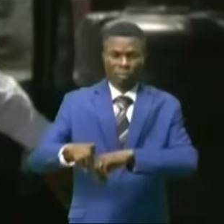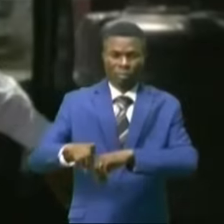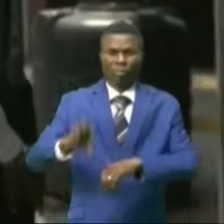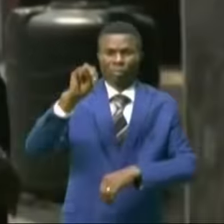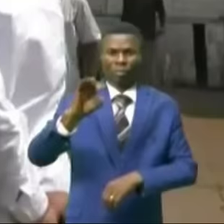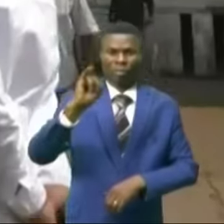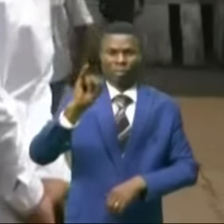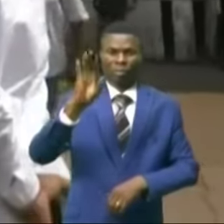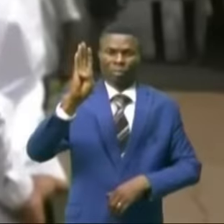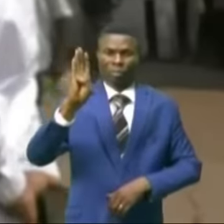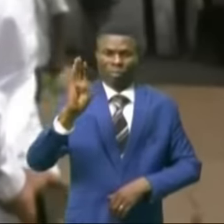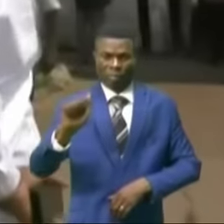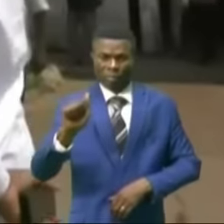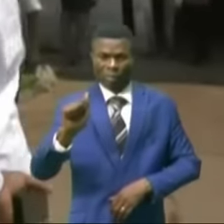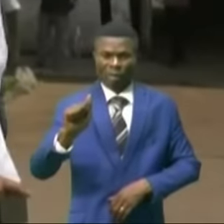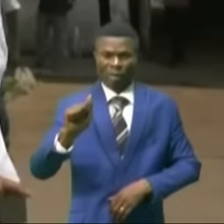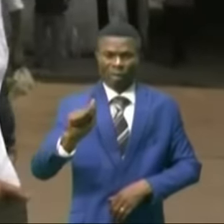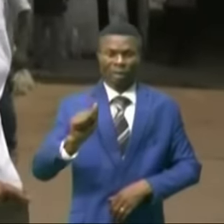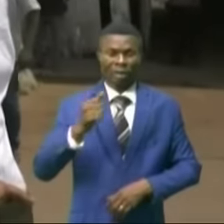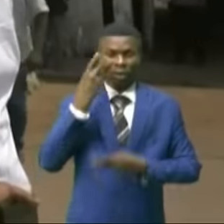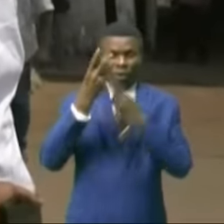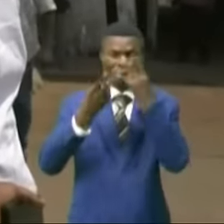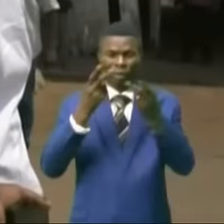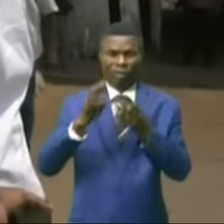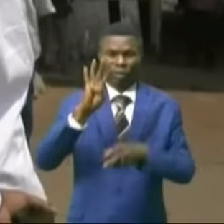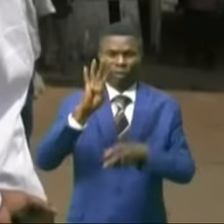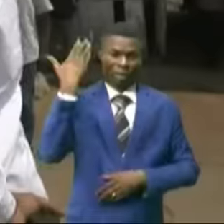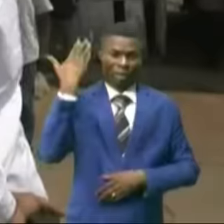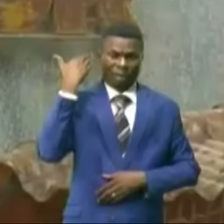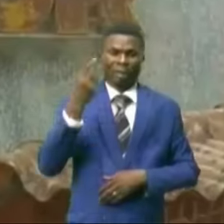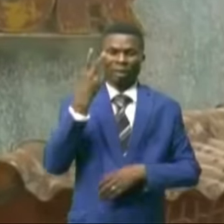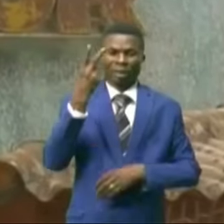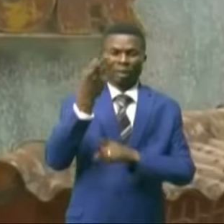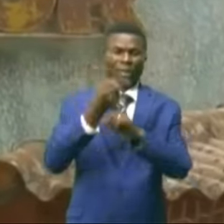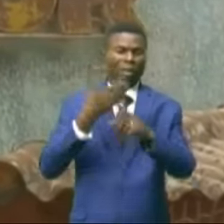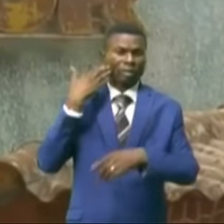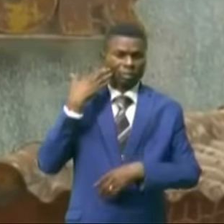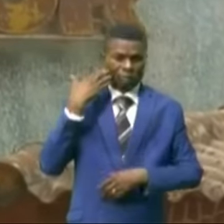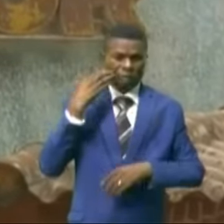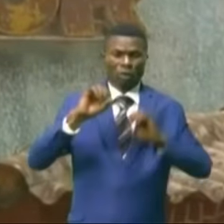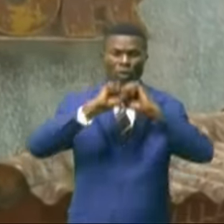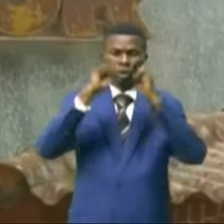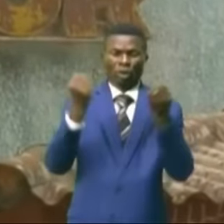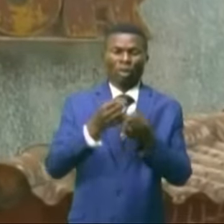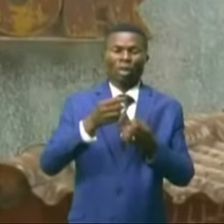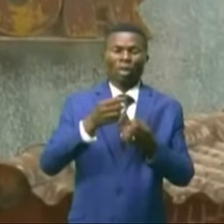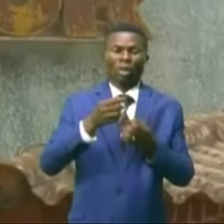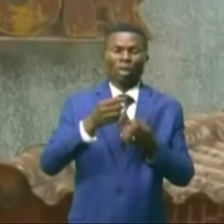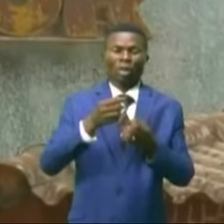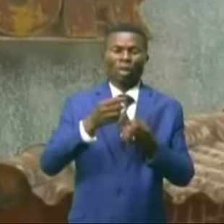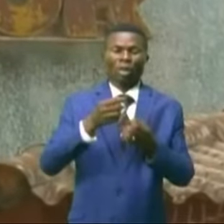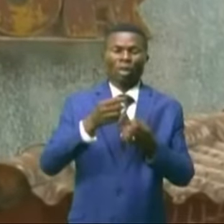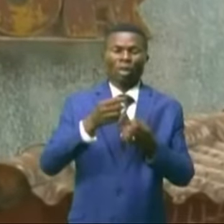Jean-Charles Okotolo Lakombe, a visité jeudi 2 mai la Sogacor, société des boissons gazeuses.